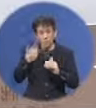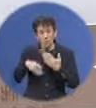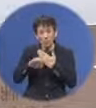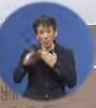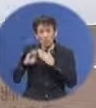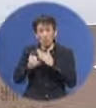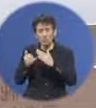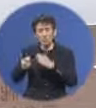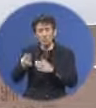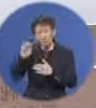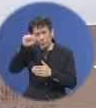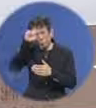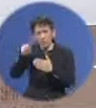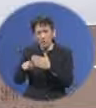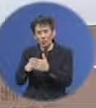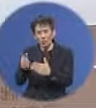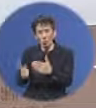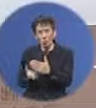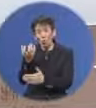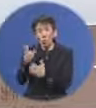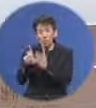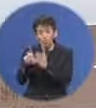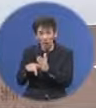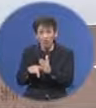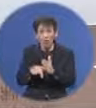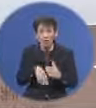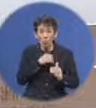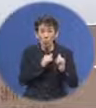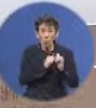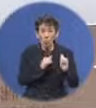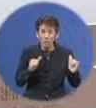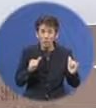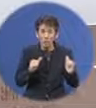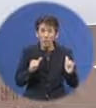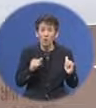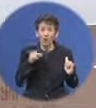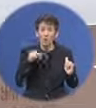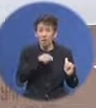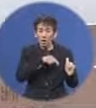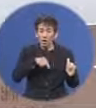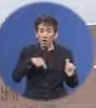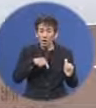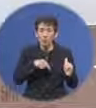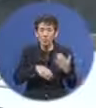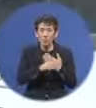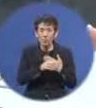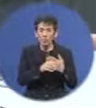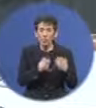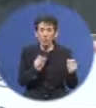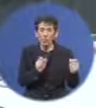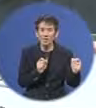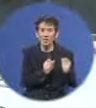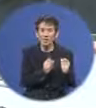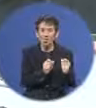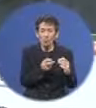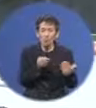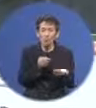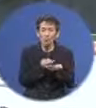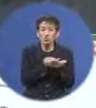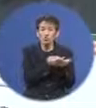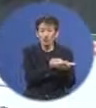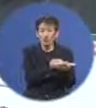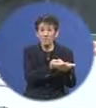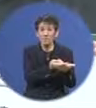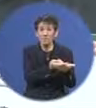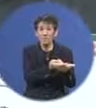ね、 そうですね、 そういう時に高齢者を、そのショートステイでね、はい、施設に入ってい